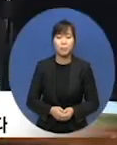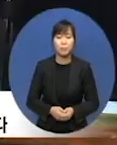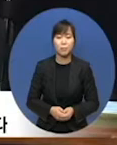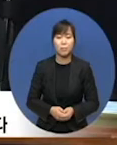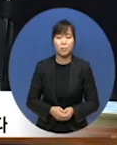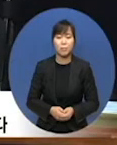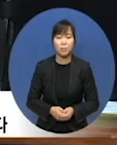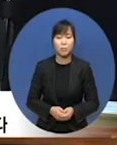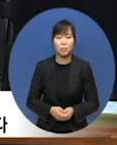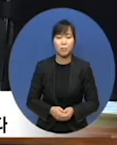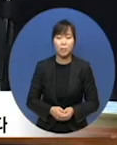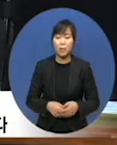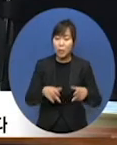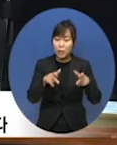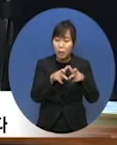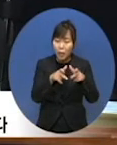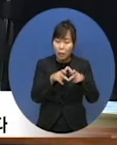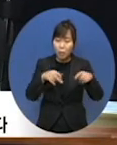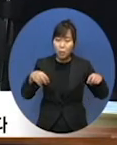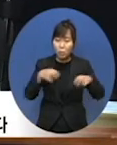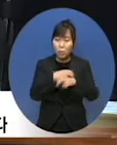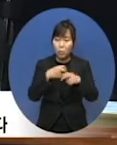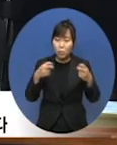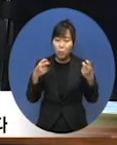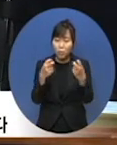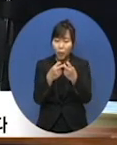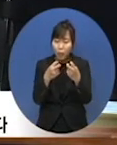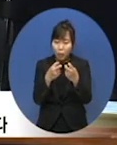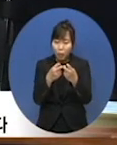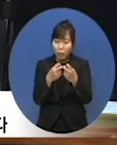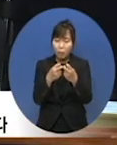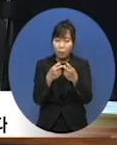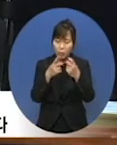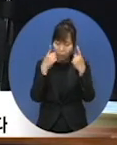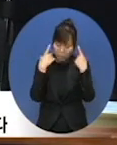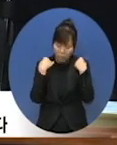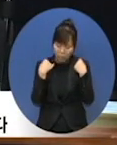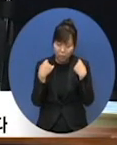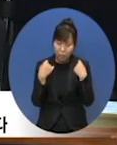2 그러니까 그게 머물러 있습니다